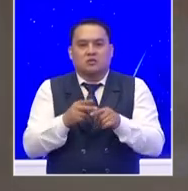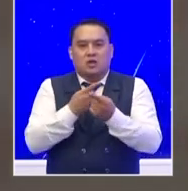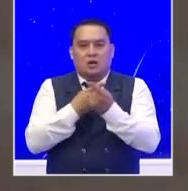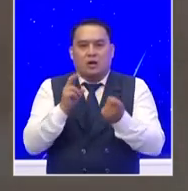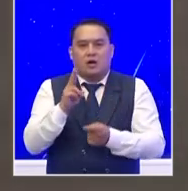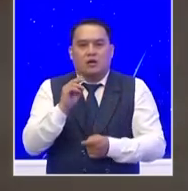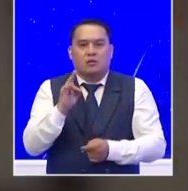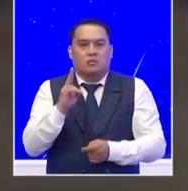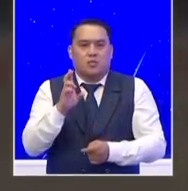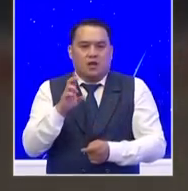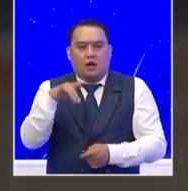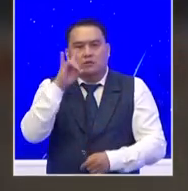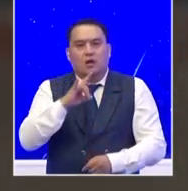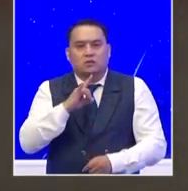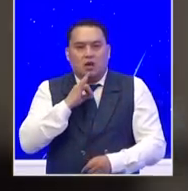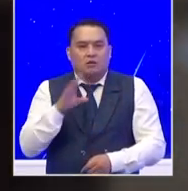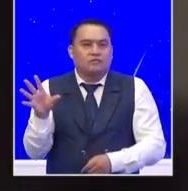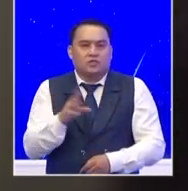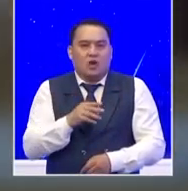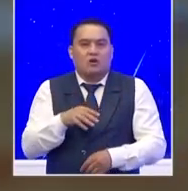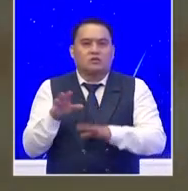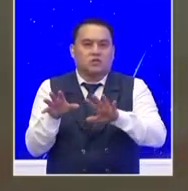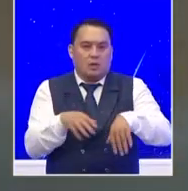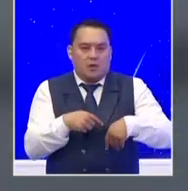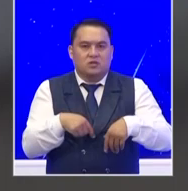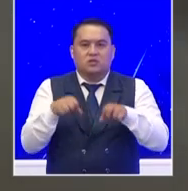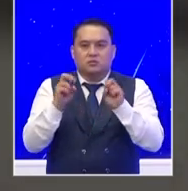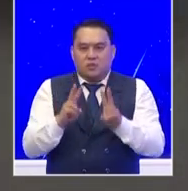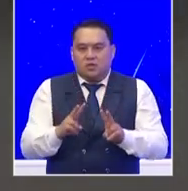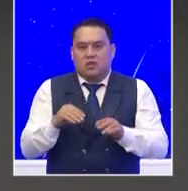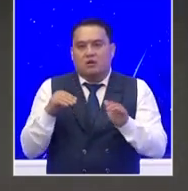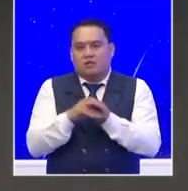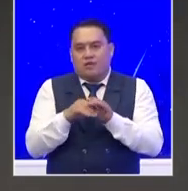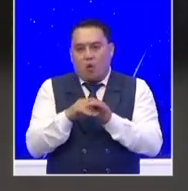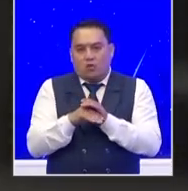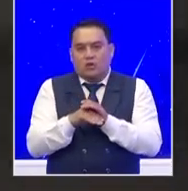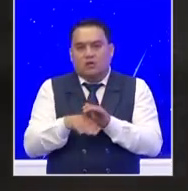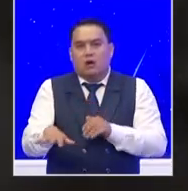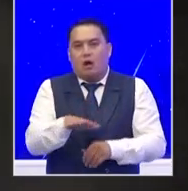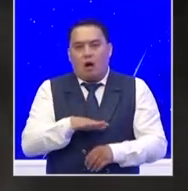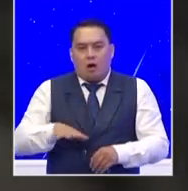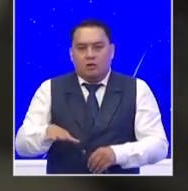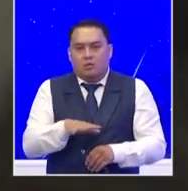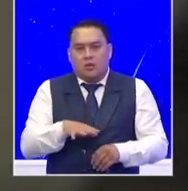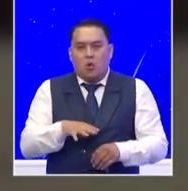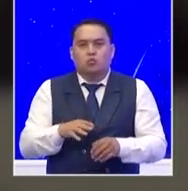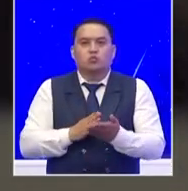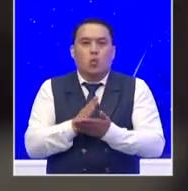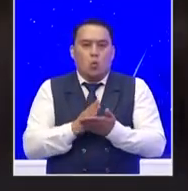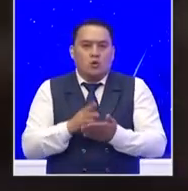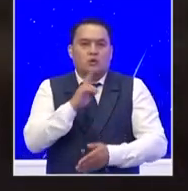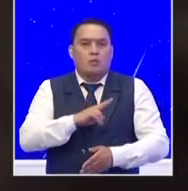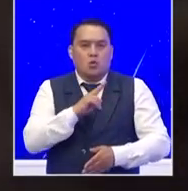сообщили в КНБ Республики Казахстан. Вся продукция изъята и находится на специальных складах. Территориальные подразделения пограничной